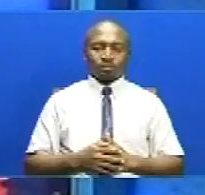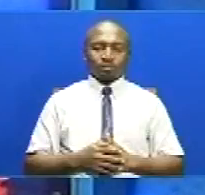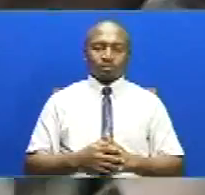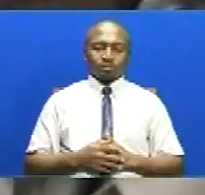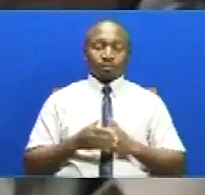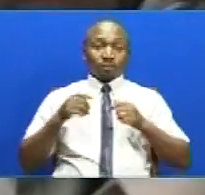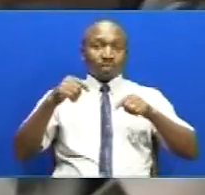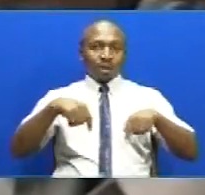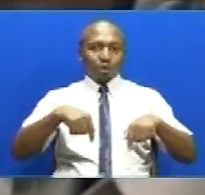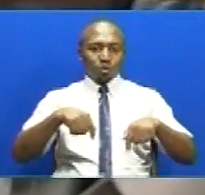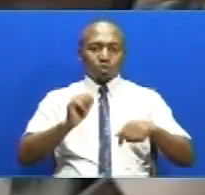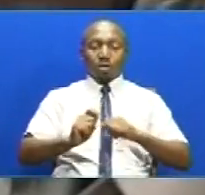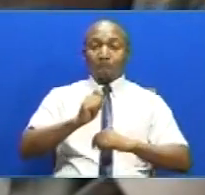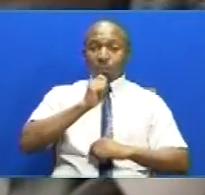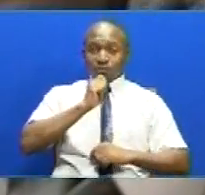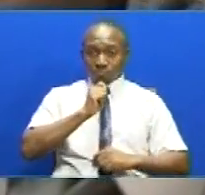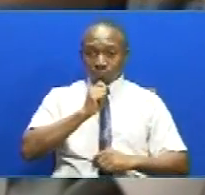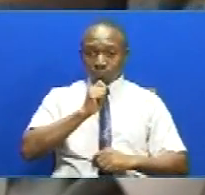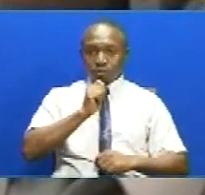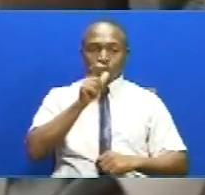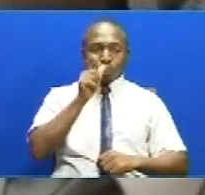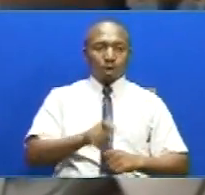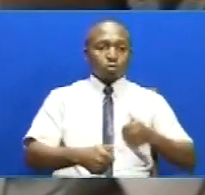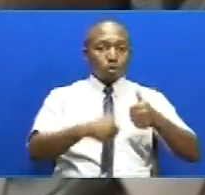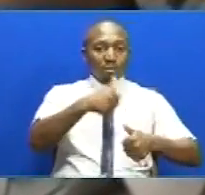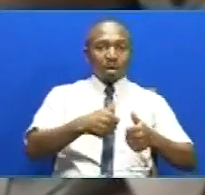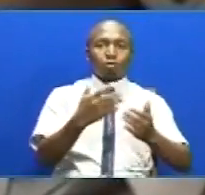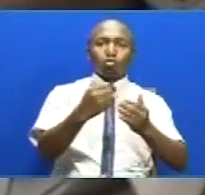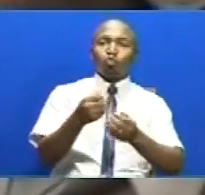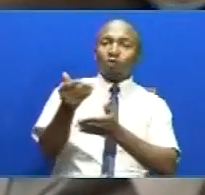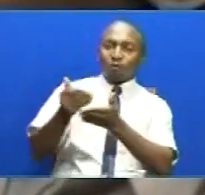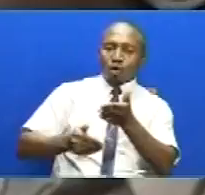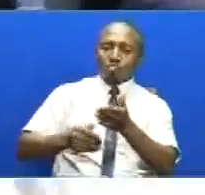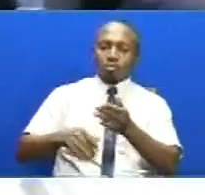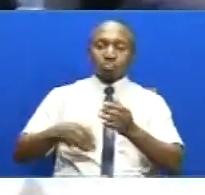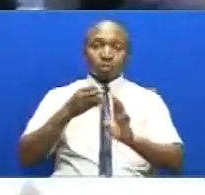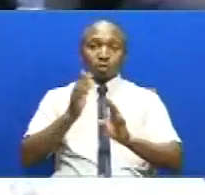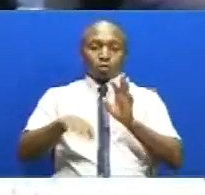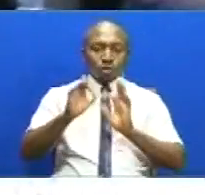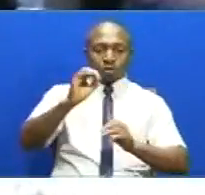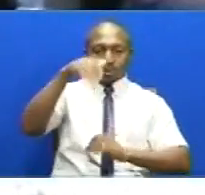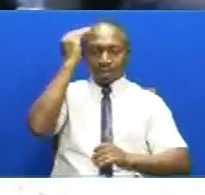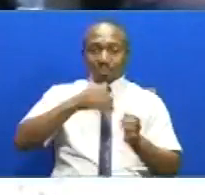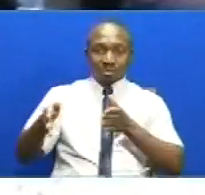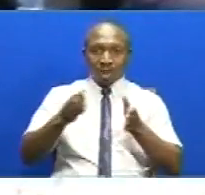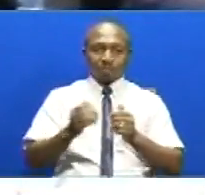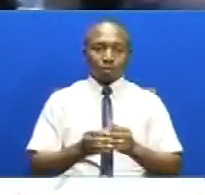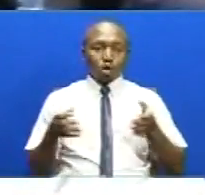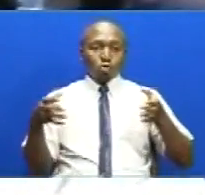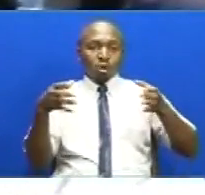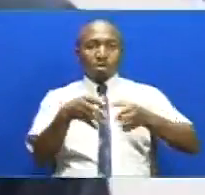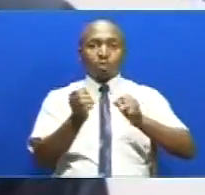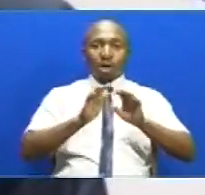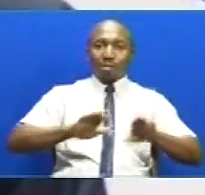Ikiwa leo ndio kipenga kimelia kwa wagombea kuchukua fomu kwa ajili ya uchaguzi wa serikali za mitaa, jijini Dar es Salaam kongamano la amani lafunguliwa